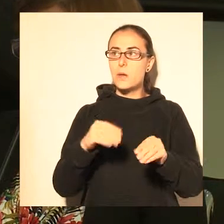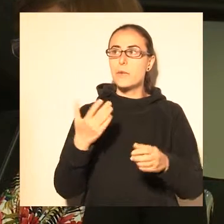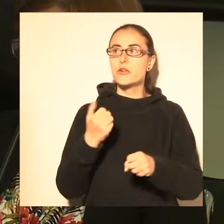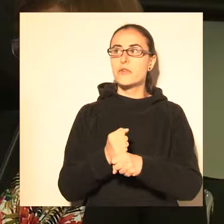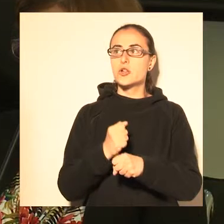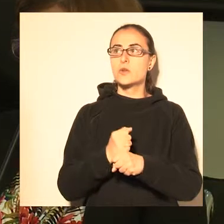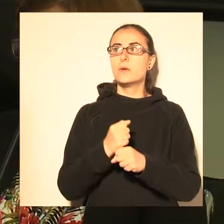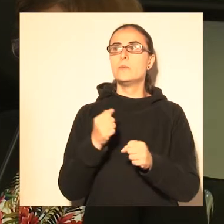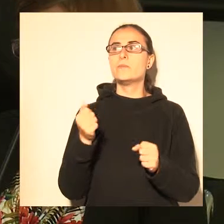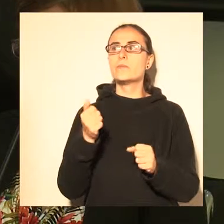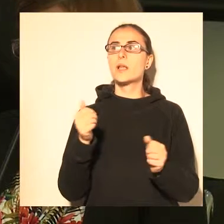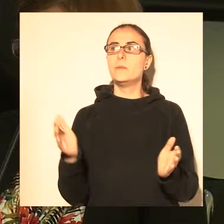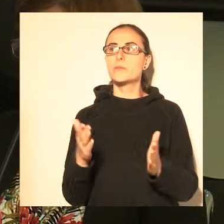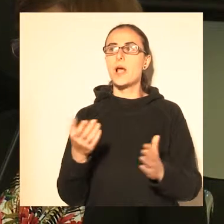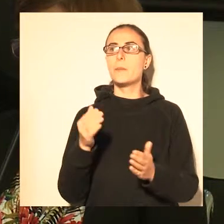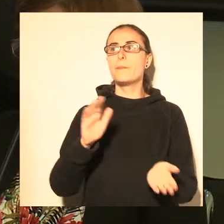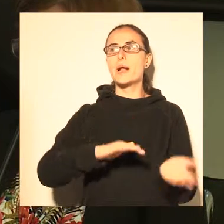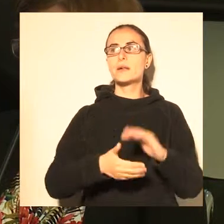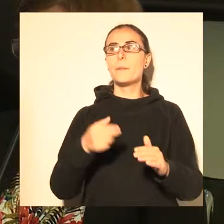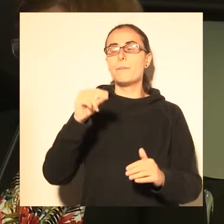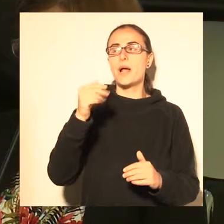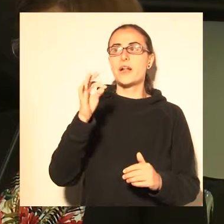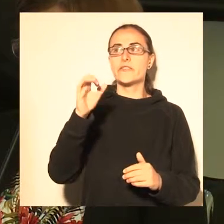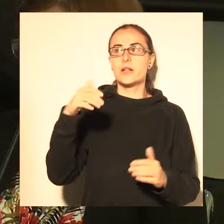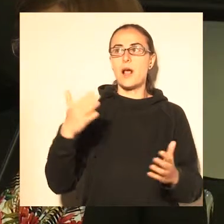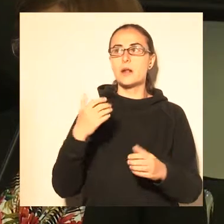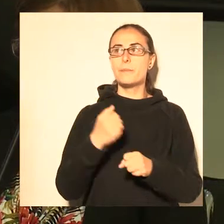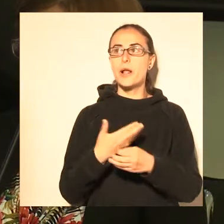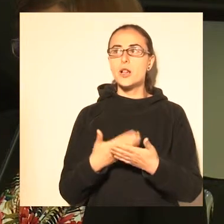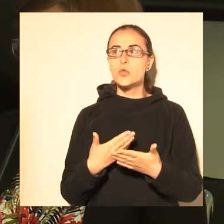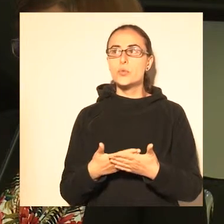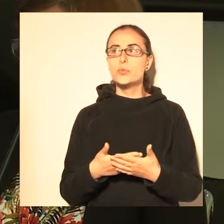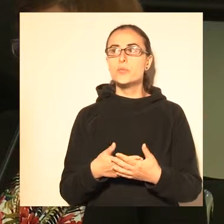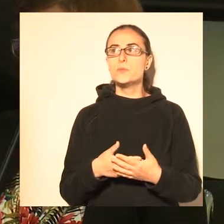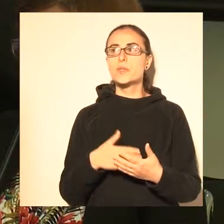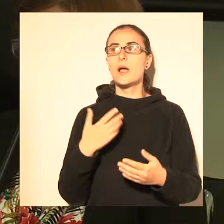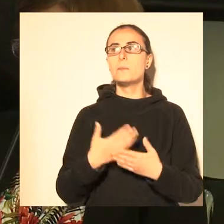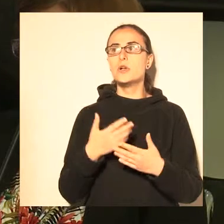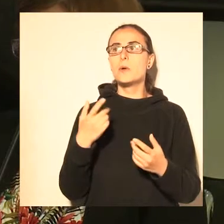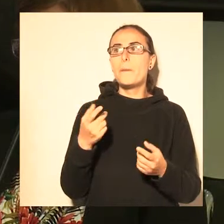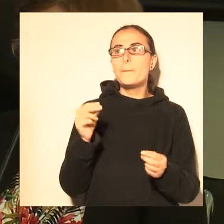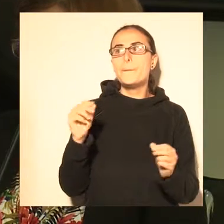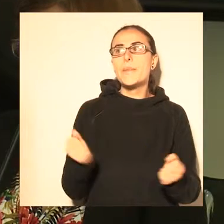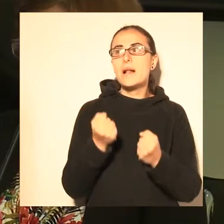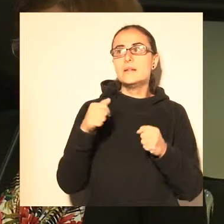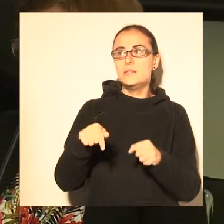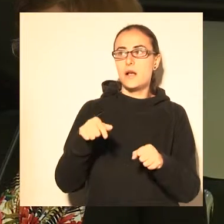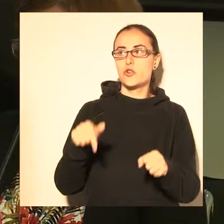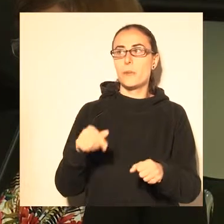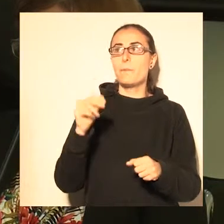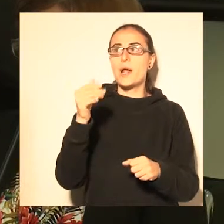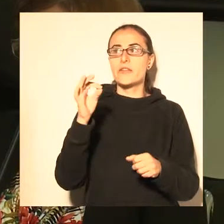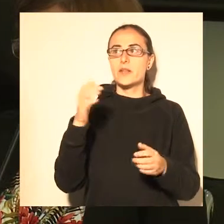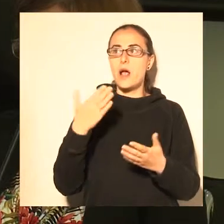maxilofacial pentru favorizarea deglutiției împachetare cu parafină pentru reducerea spasticității